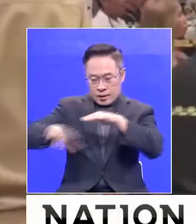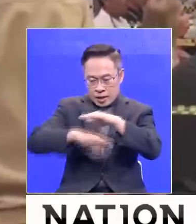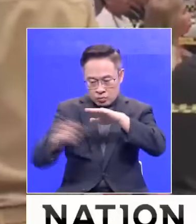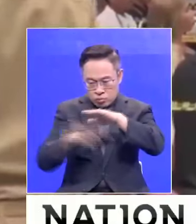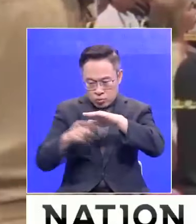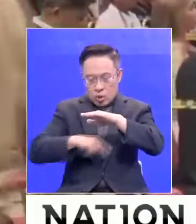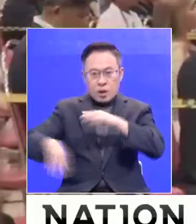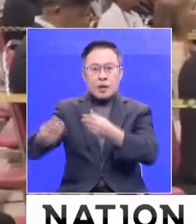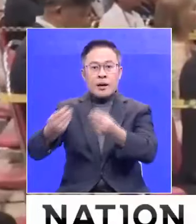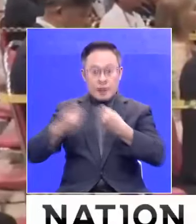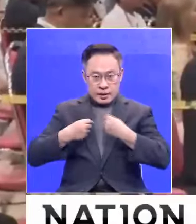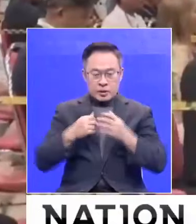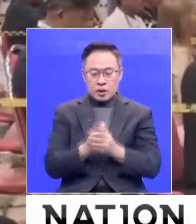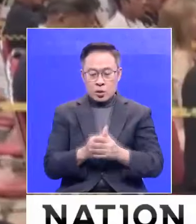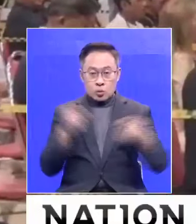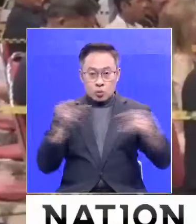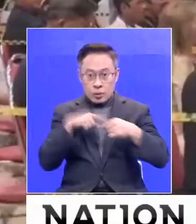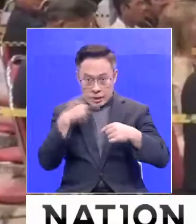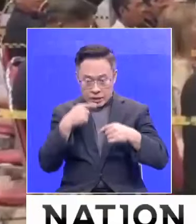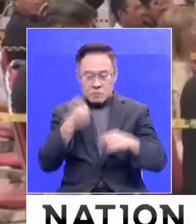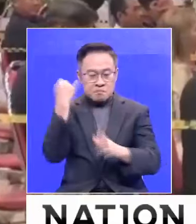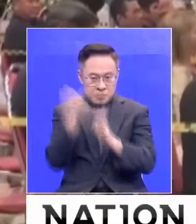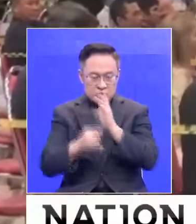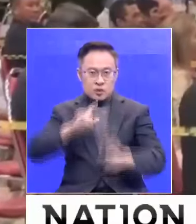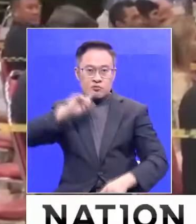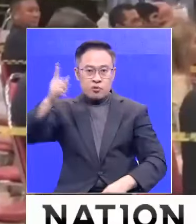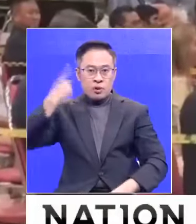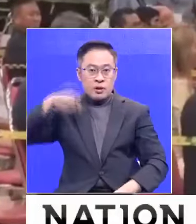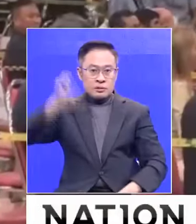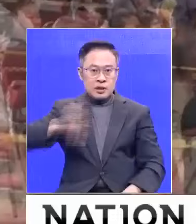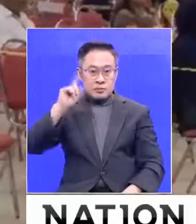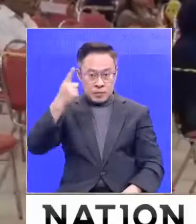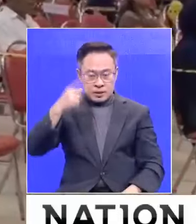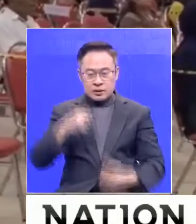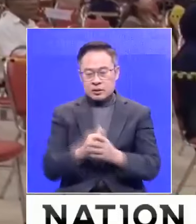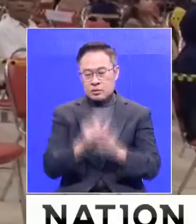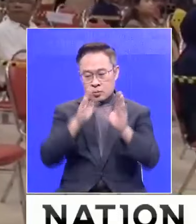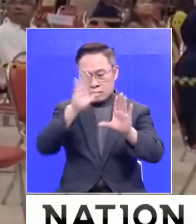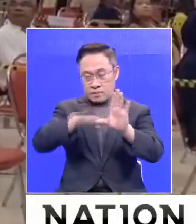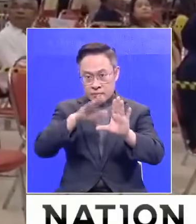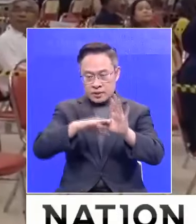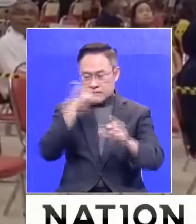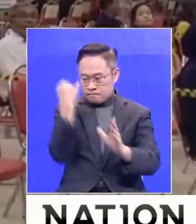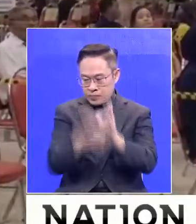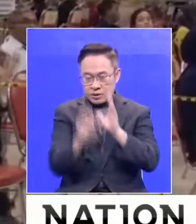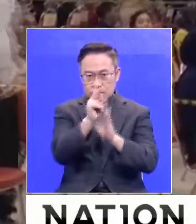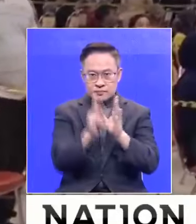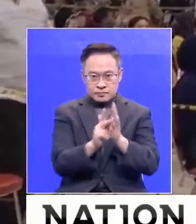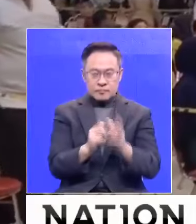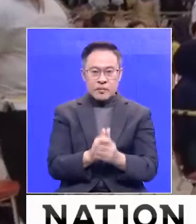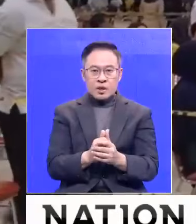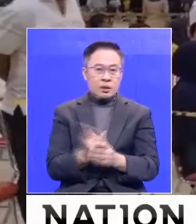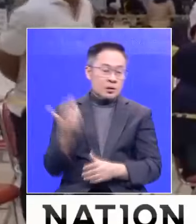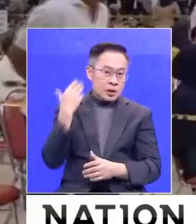าลอยู่นะคะเพื่อที่จะฟ้องร้องคดีอาญาร่วมกับผู้สมัครอดีตสว.ที่กกต.ไม่ประกาศรายชื่อก่อน